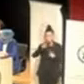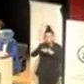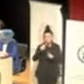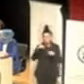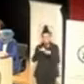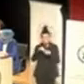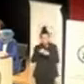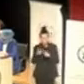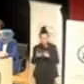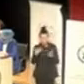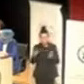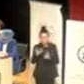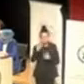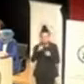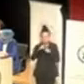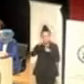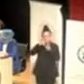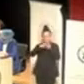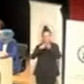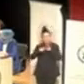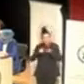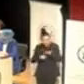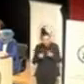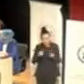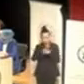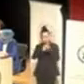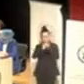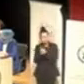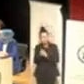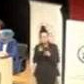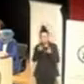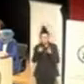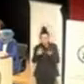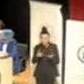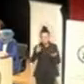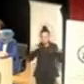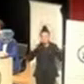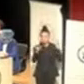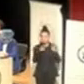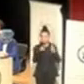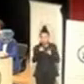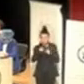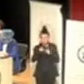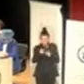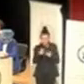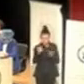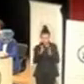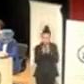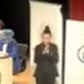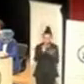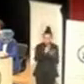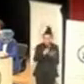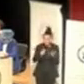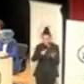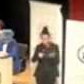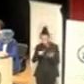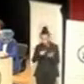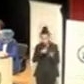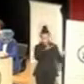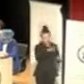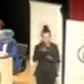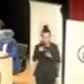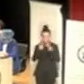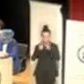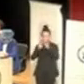edebiyatımızın klasik eserleri olan divanlar, mesneviler, tezkireler, mecmualar, tarihnameler gibi eserlerin bakanlığımızın dijital